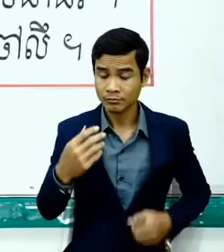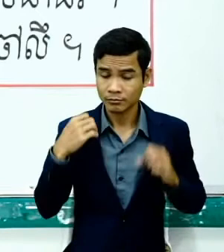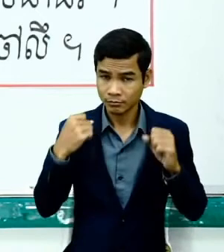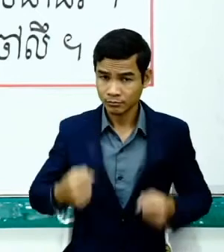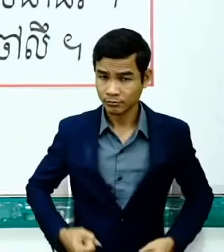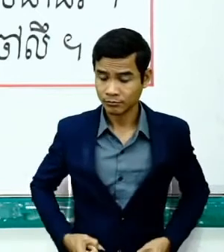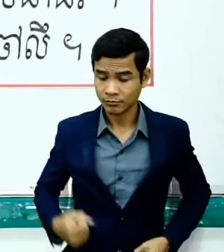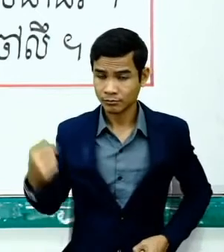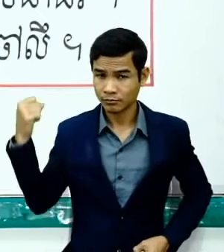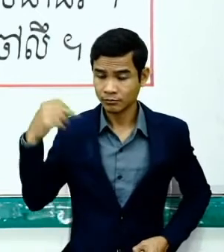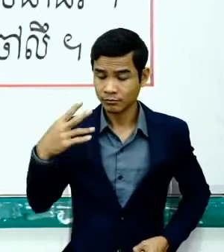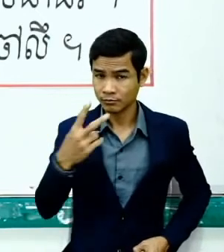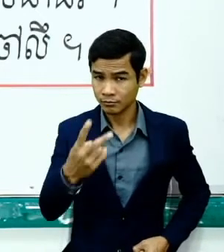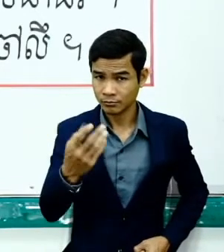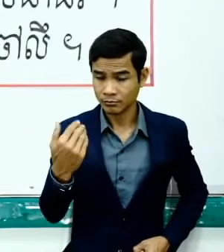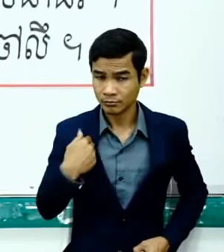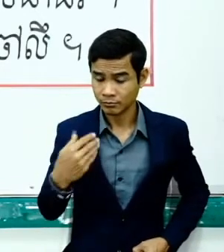ឬទេ